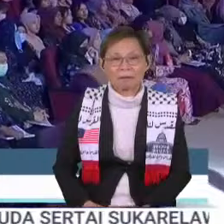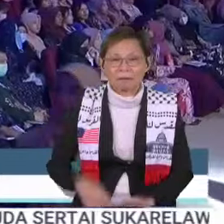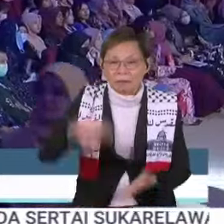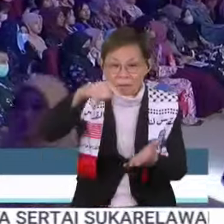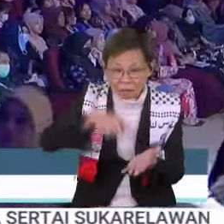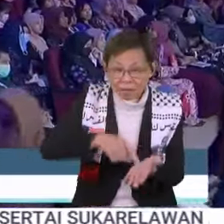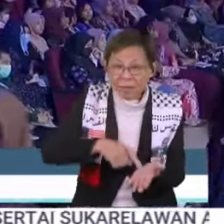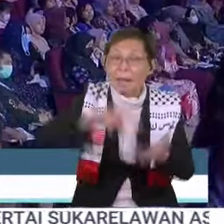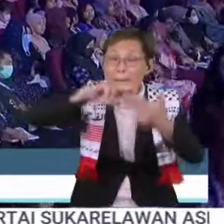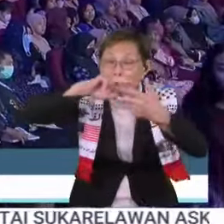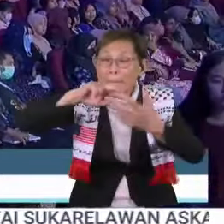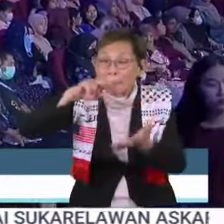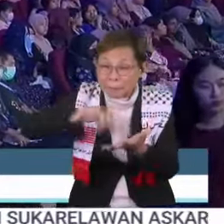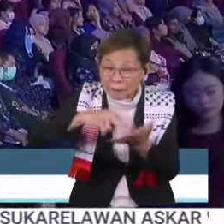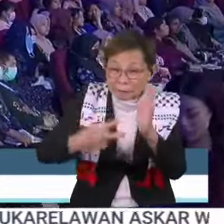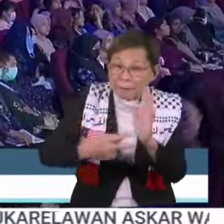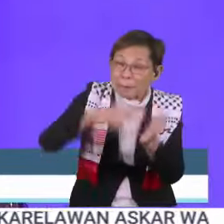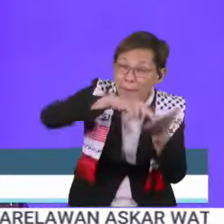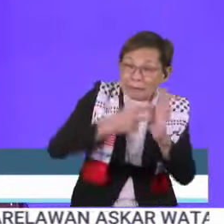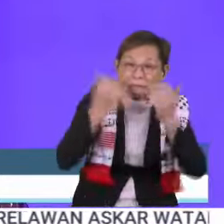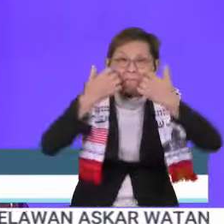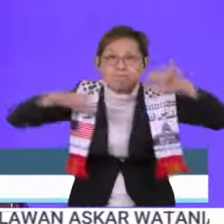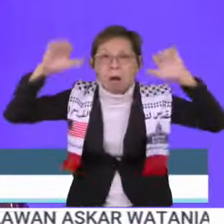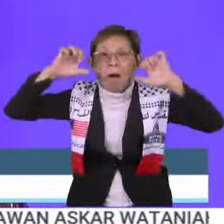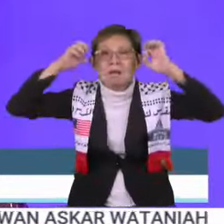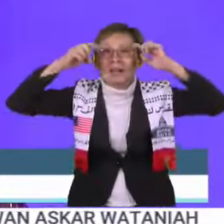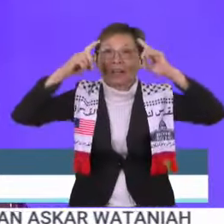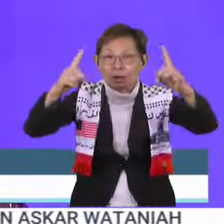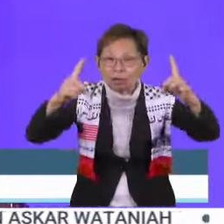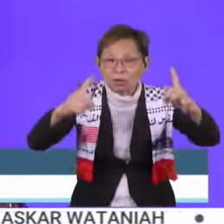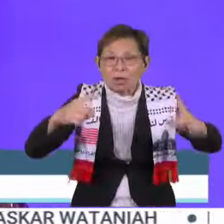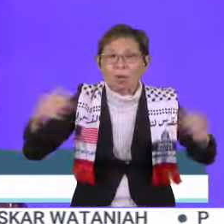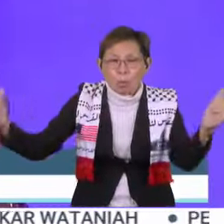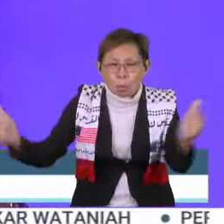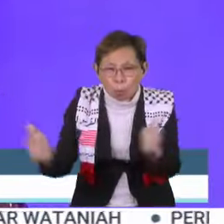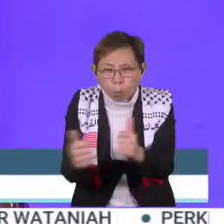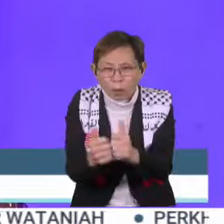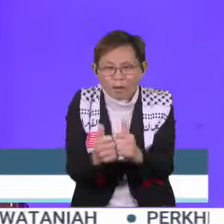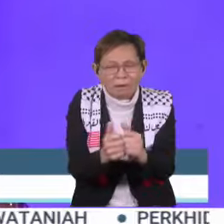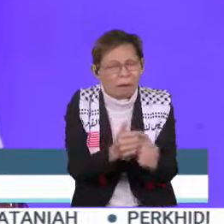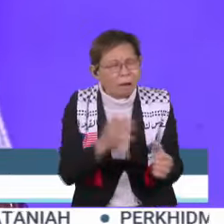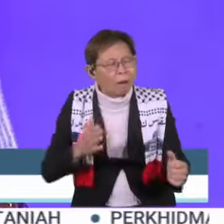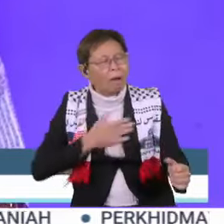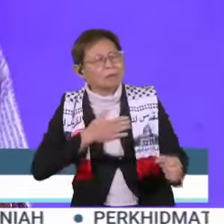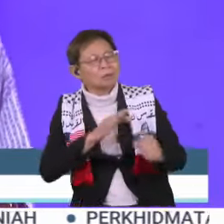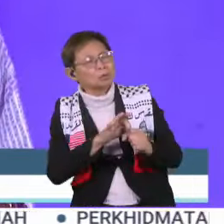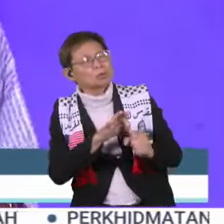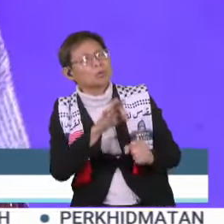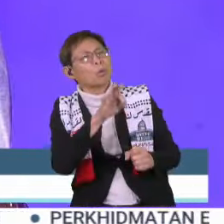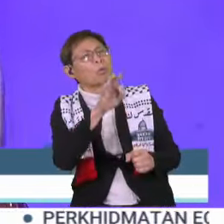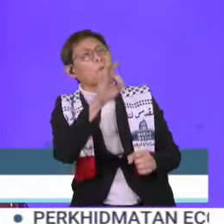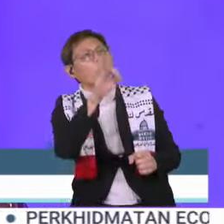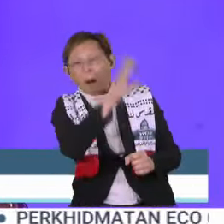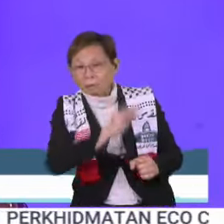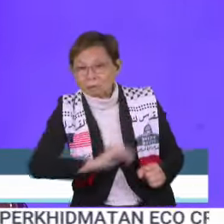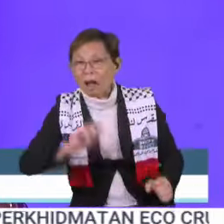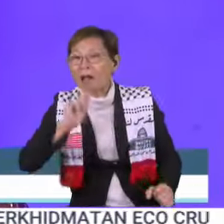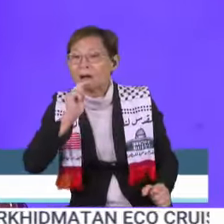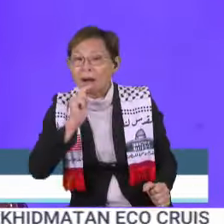Ini maknanya excellence in education but with soul. The love